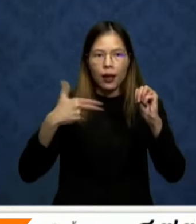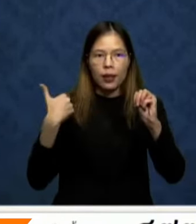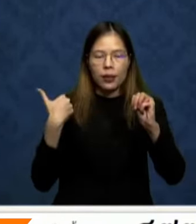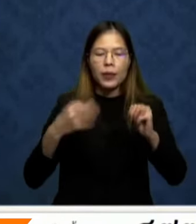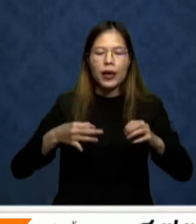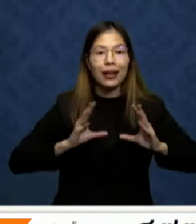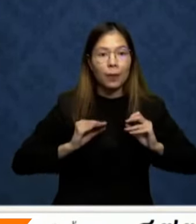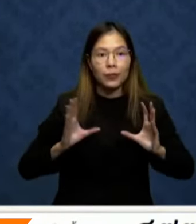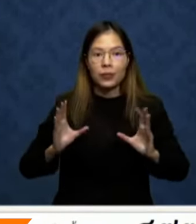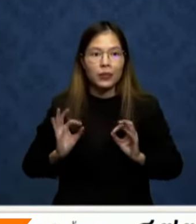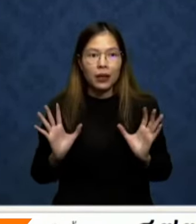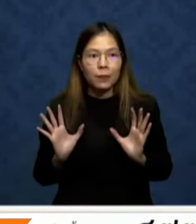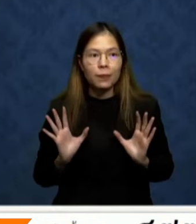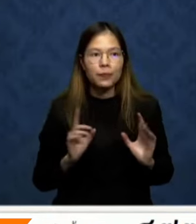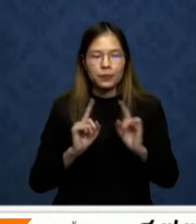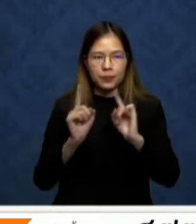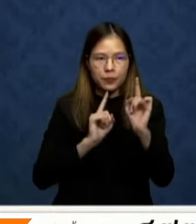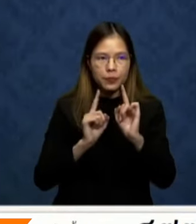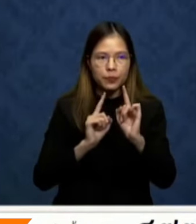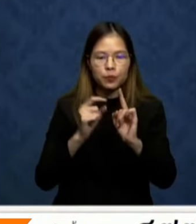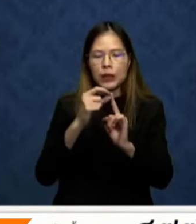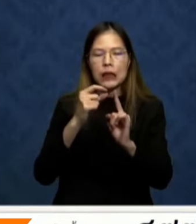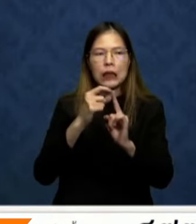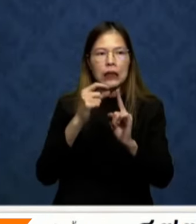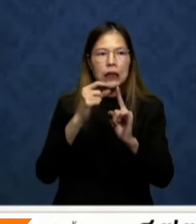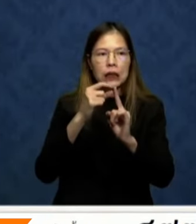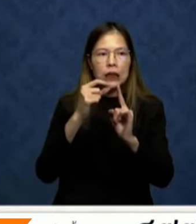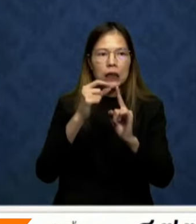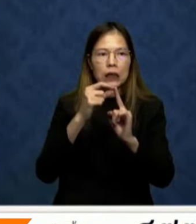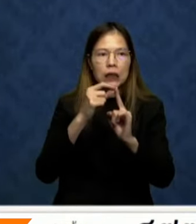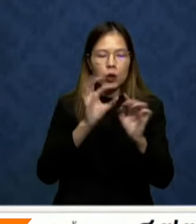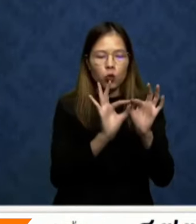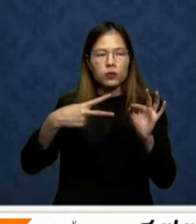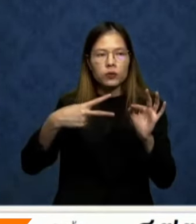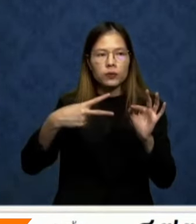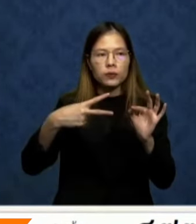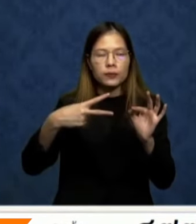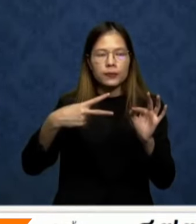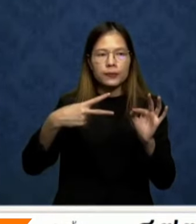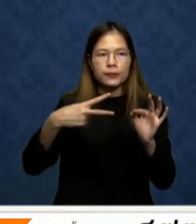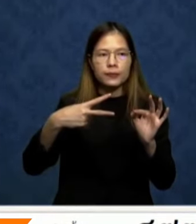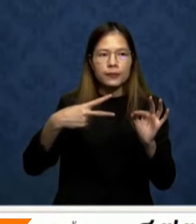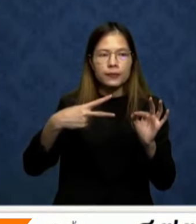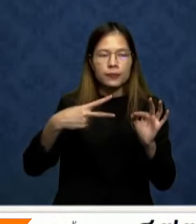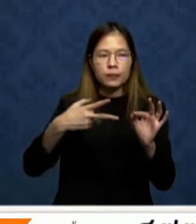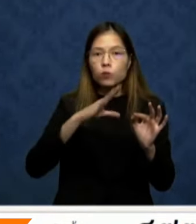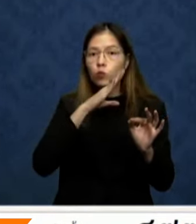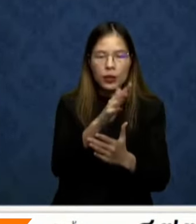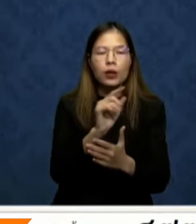ติรับรองเนี่ยนะครับมันมีคำอยู่3คำโทษมีคำอยู่2บรรทัด2ประโยคคือหลังจากท่